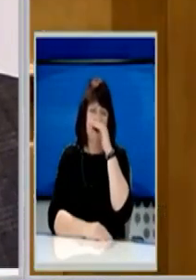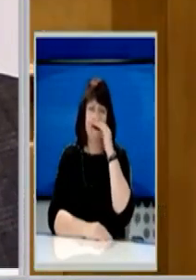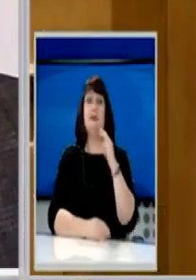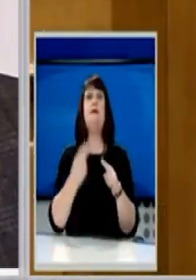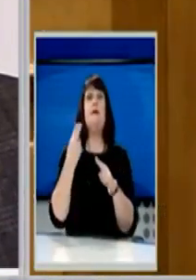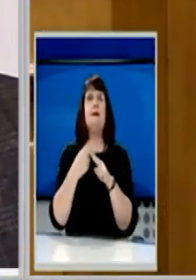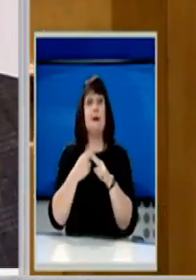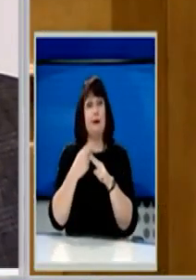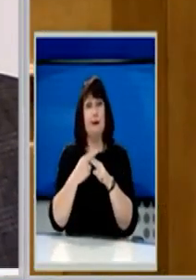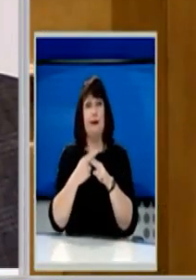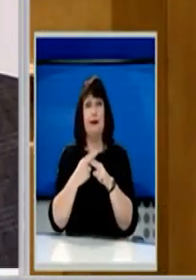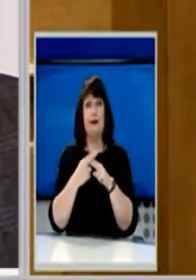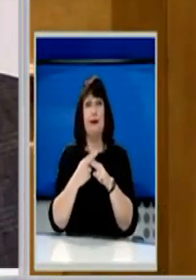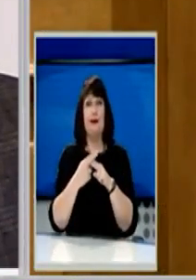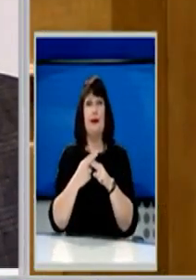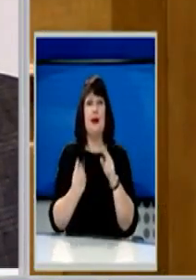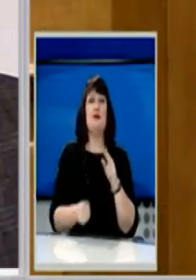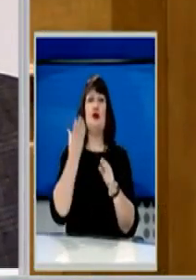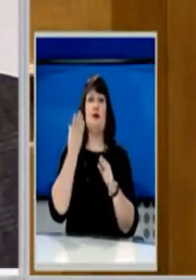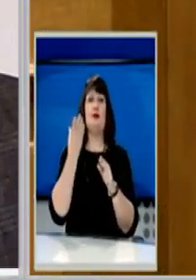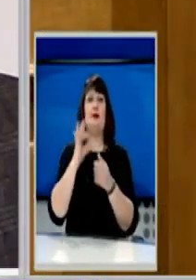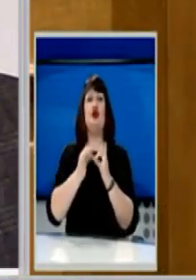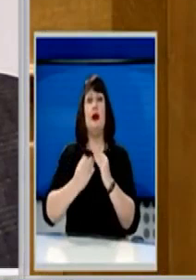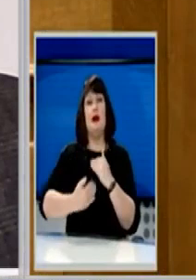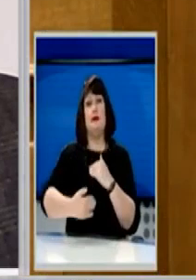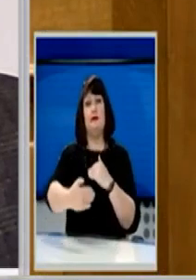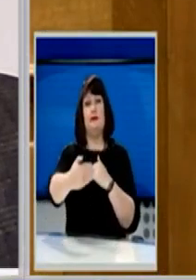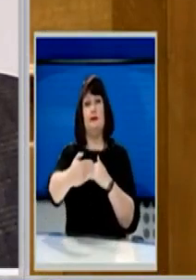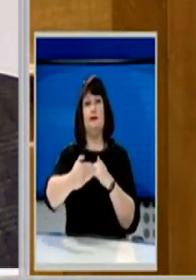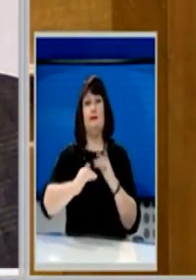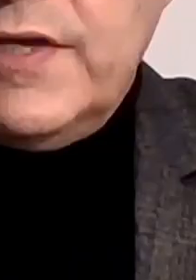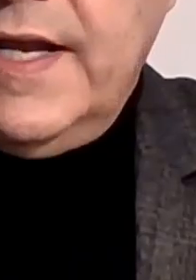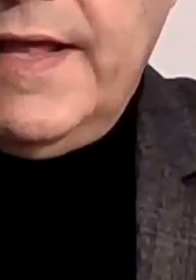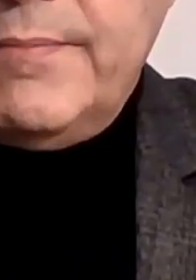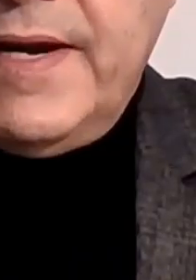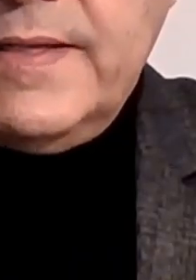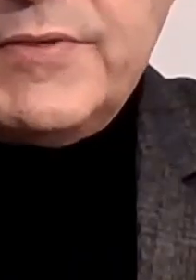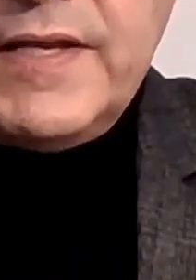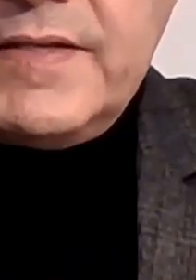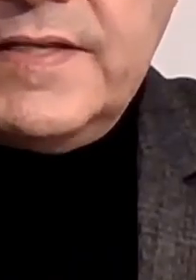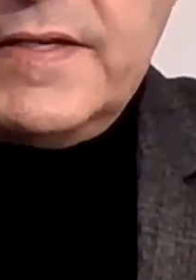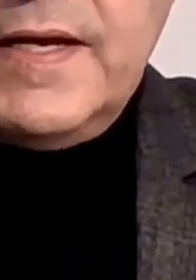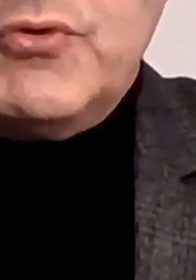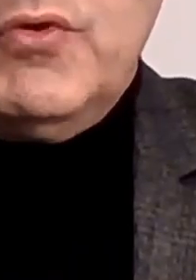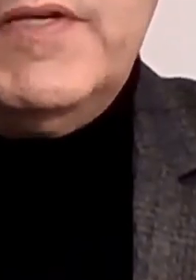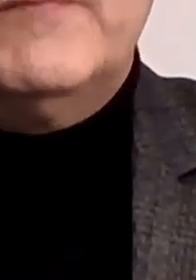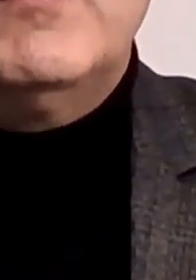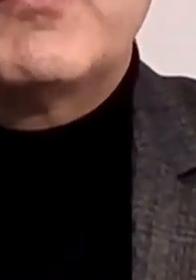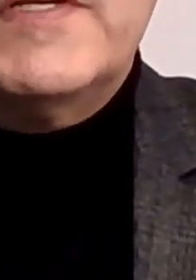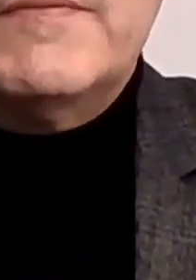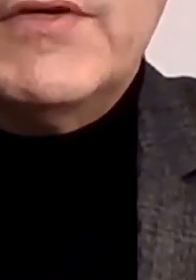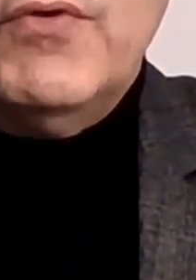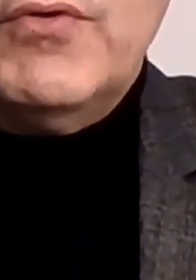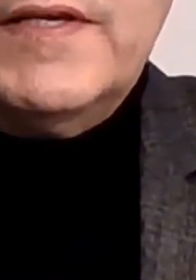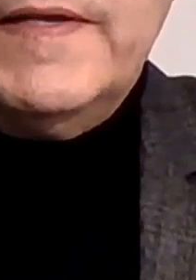οποίο παλεύουμε να το αντιμετωπίσουμε. Δεν λέω ότι ό,τι κάνουμε είναι τέλειο και ότι δεν έχουν γίνει και λάθη, παραλήψη και καθυστερήσει σε κάποιους τομείς. Αυτό όμως